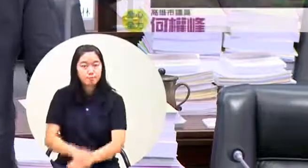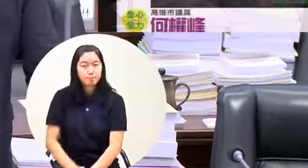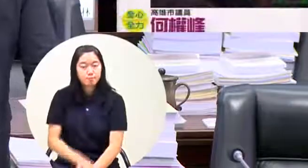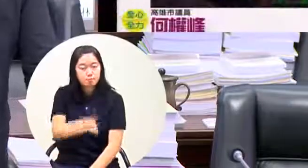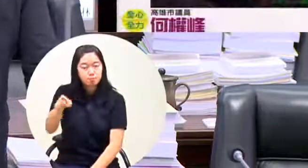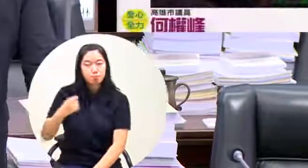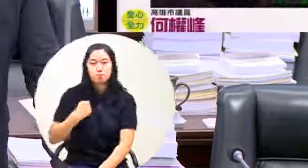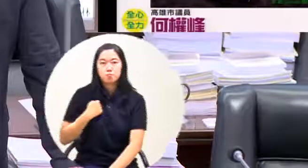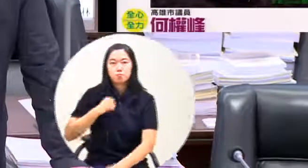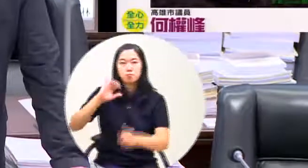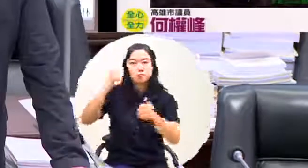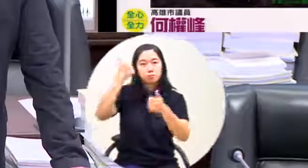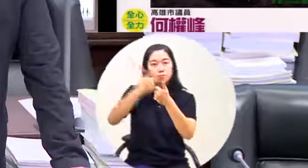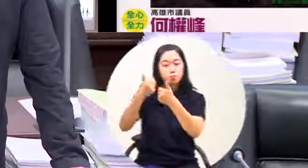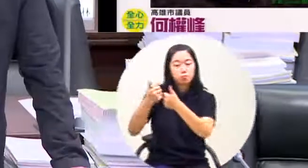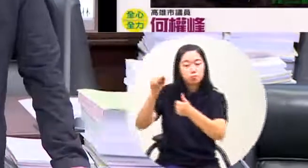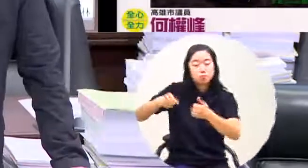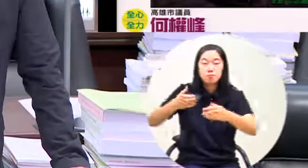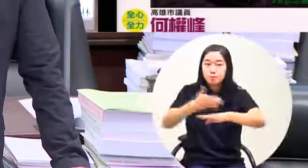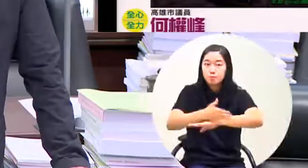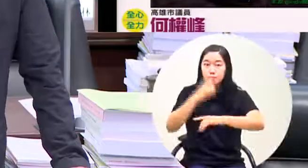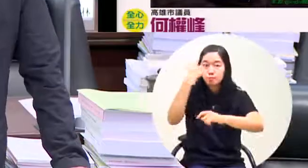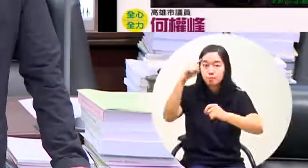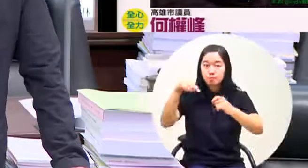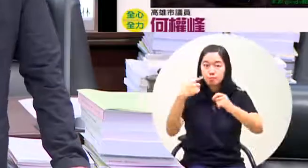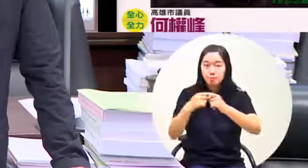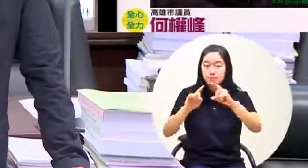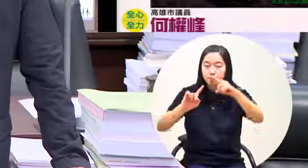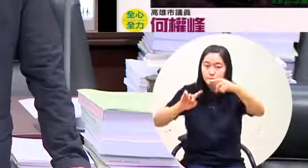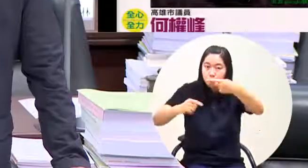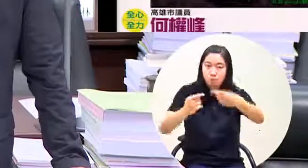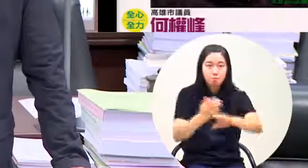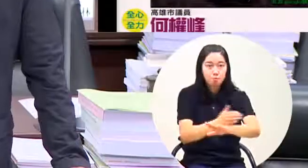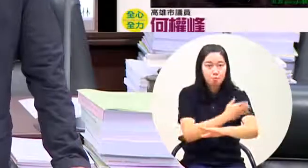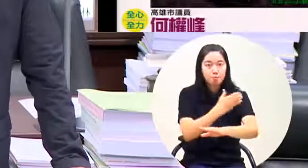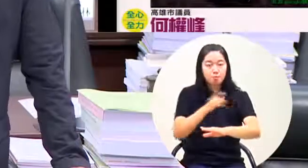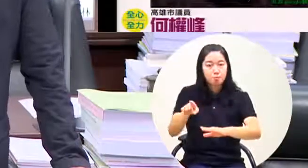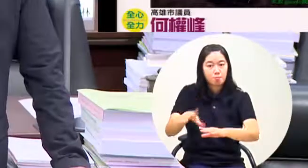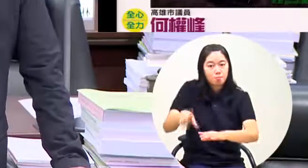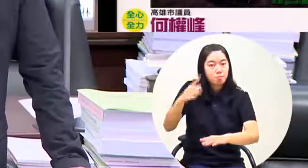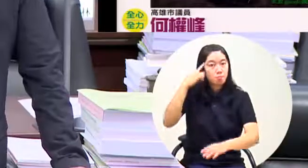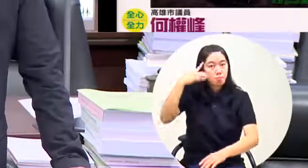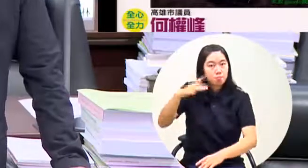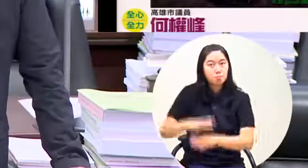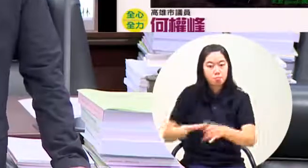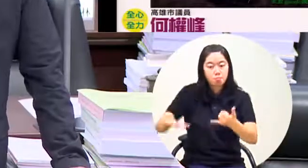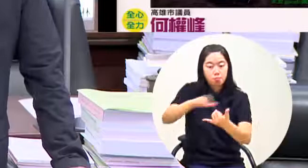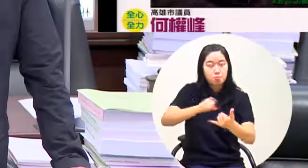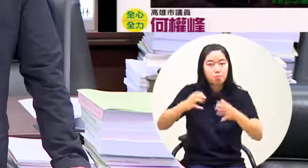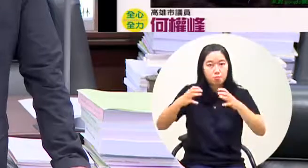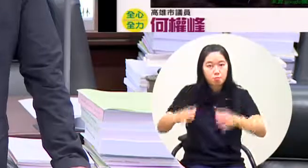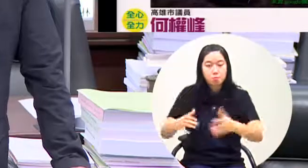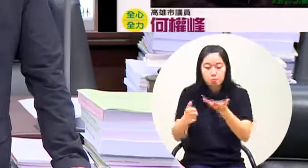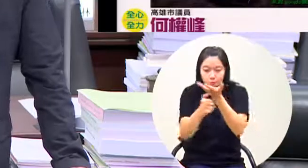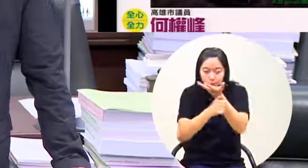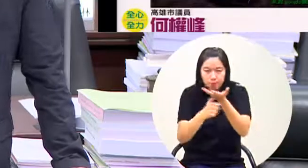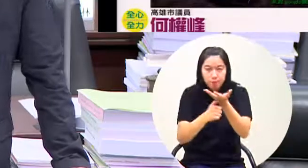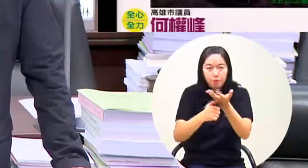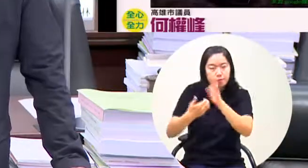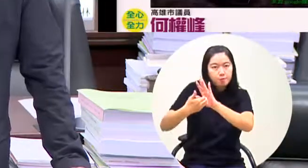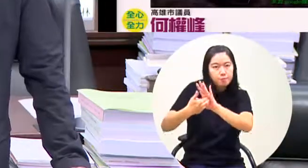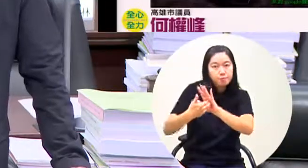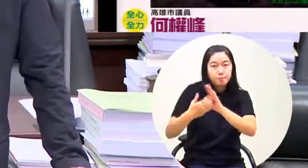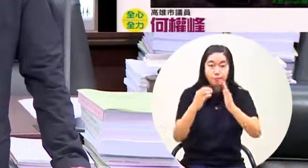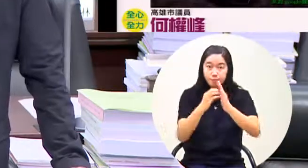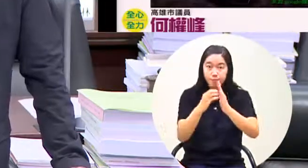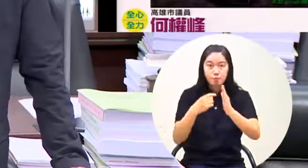议会也通过了，在明年的1月1号，高雄市就要首创哦，在全台湾成立毒品防治局。那其实我们也都